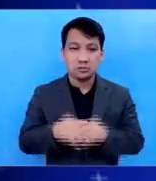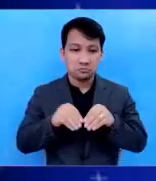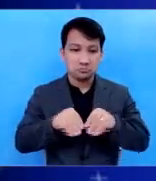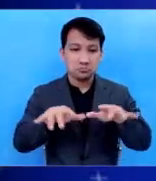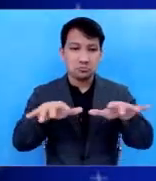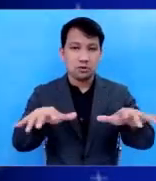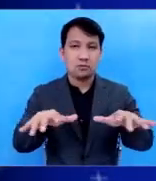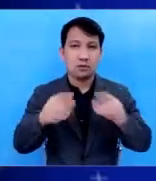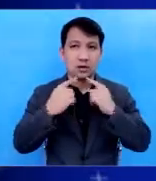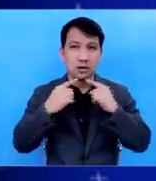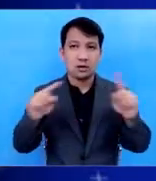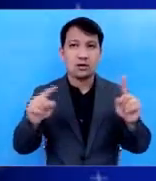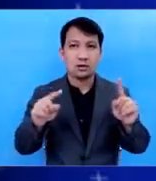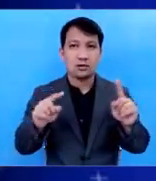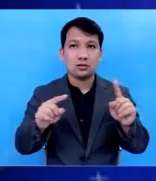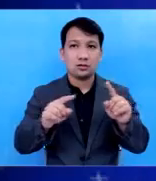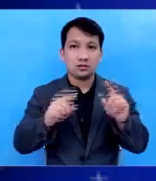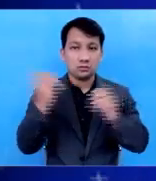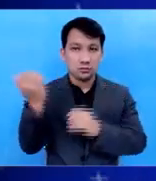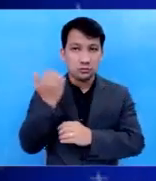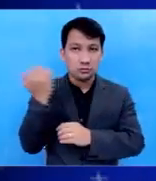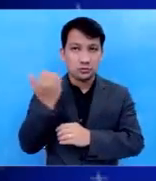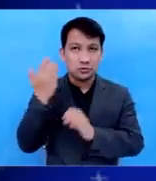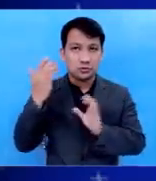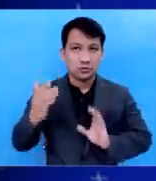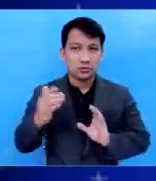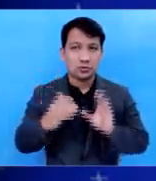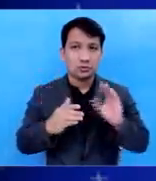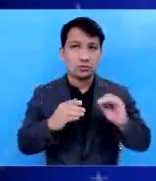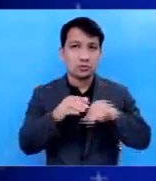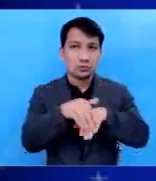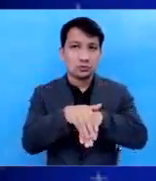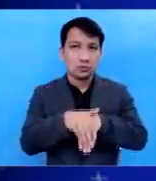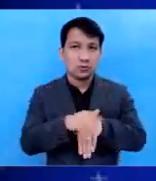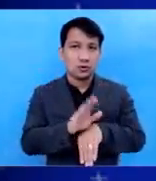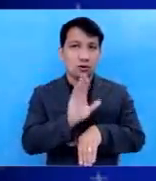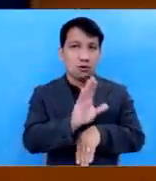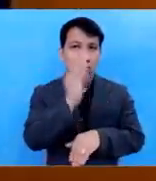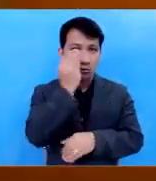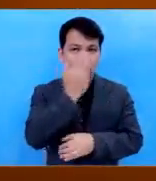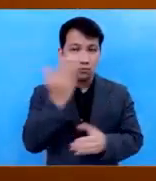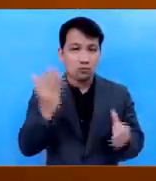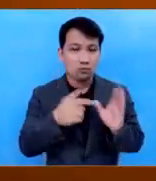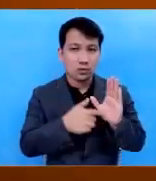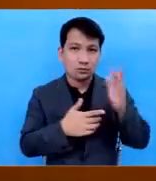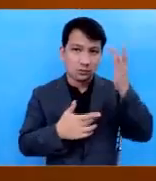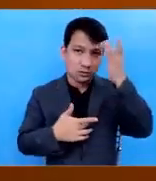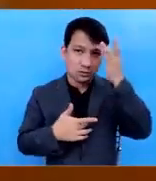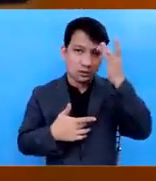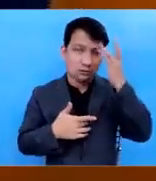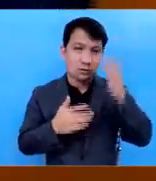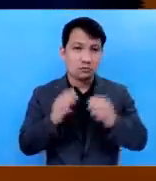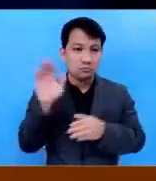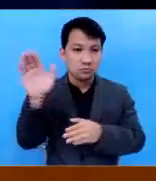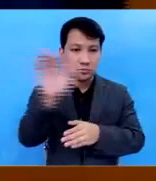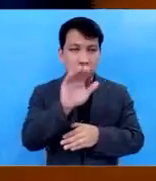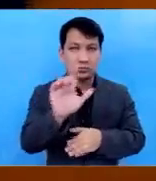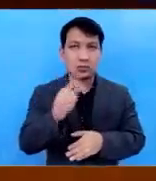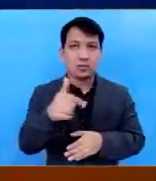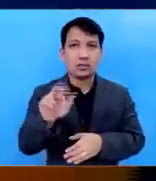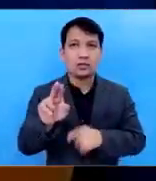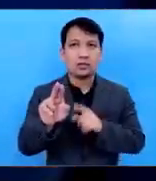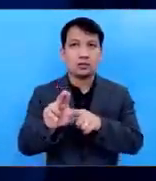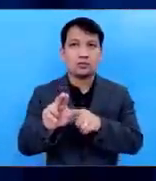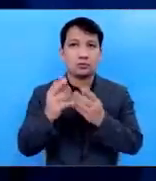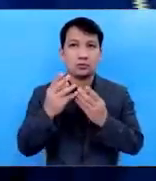nagdeklara na ng state of calamity sa Occidental Mindoro. Kasabay kasi ng pagdami ng nagkakasakit, dumadaing na rin ang mga LGU sa nagkakaubos